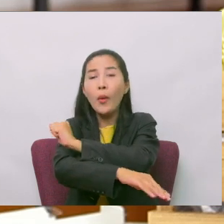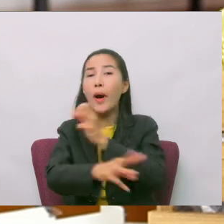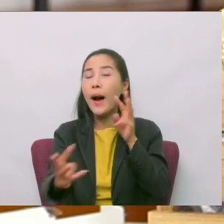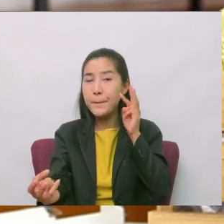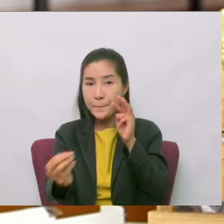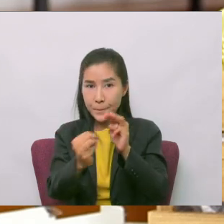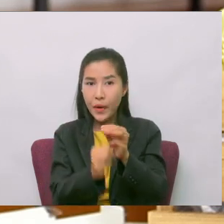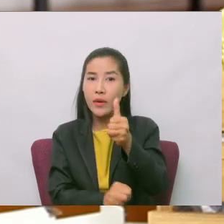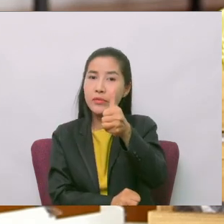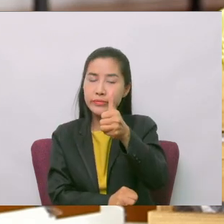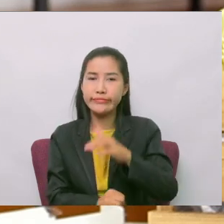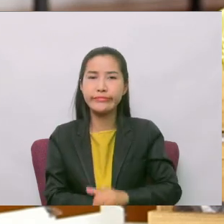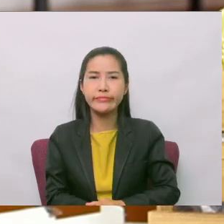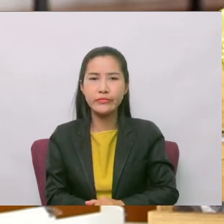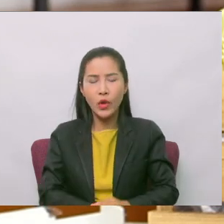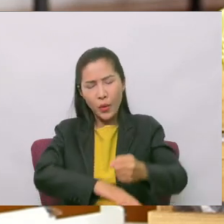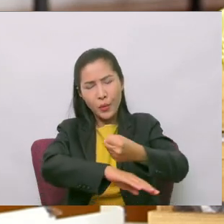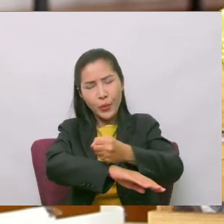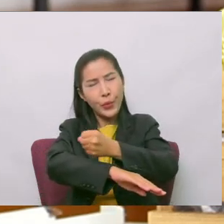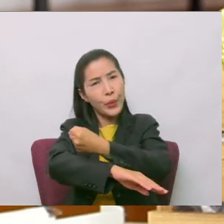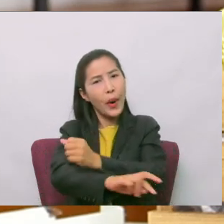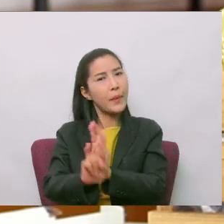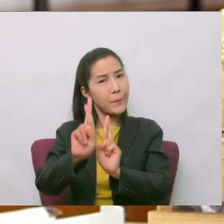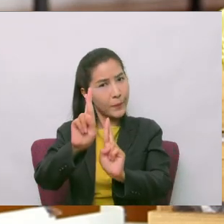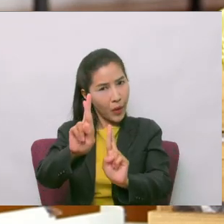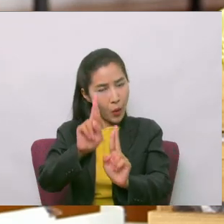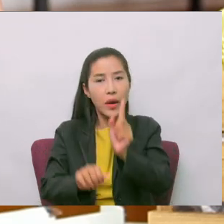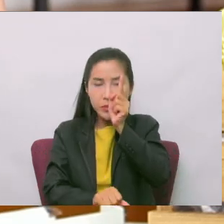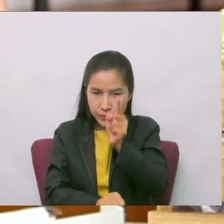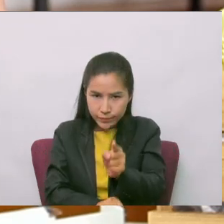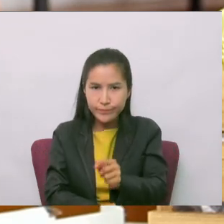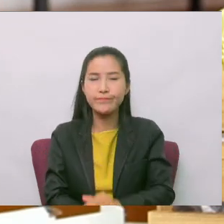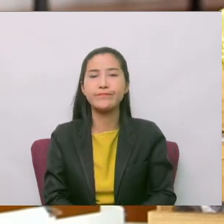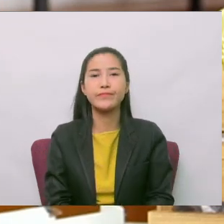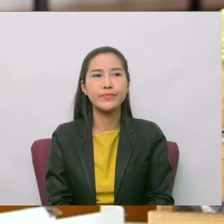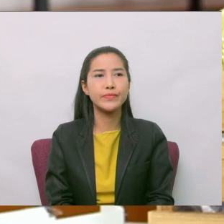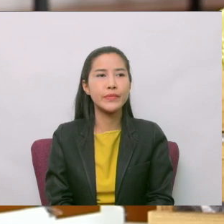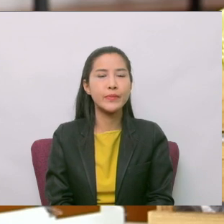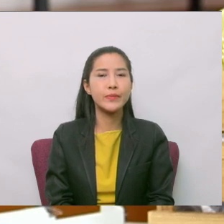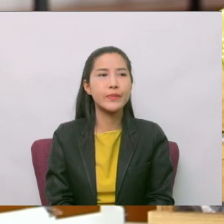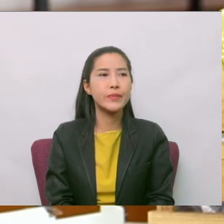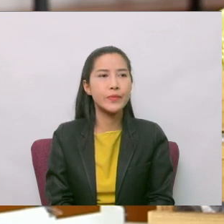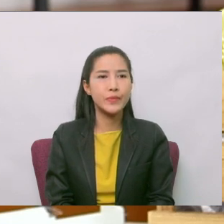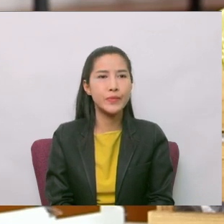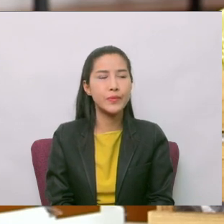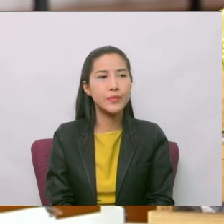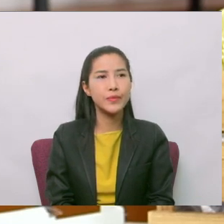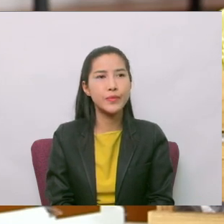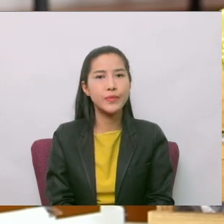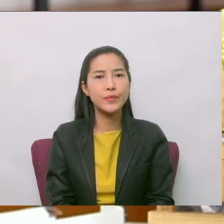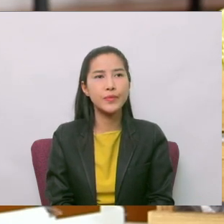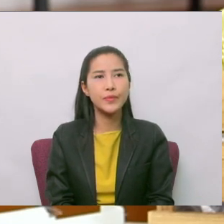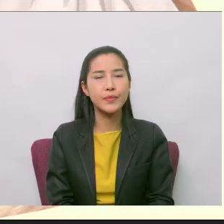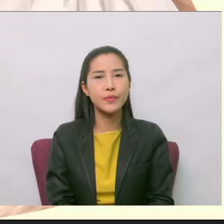ประคบแบบระมัดระวังเป็นพิเศษได้ด้วยนะคะค่ะต่อไปนะคะทีนี้เราก็จะมาเรียน